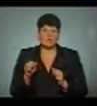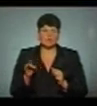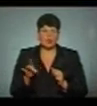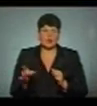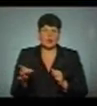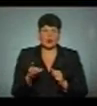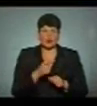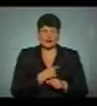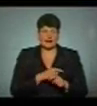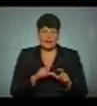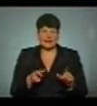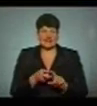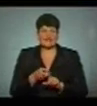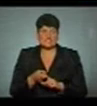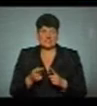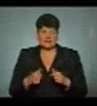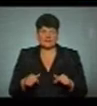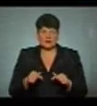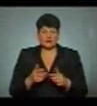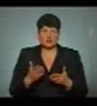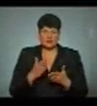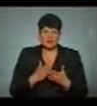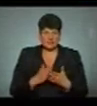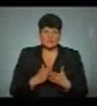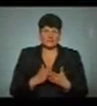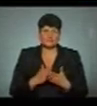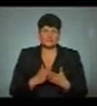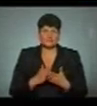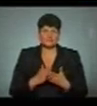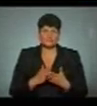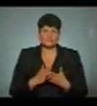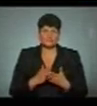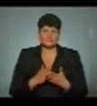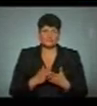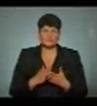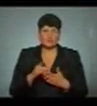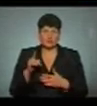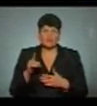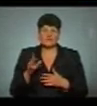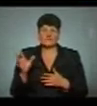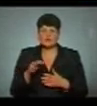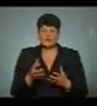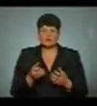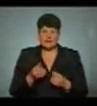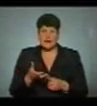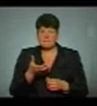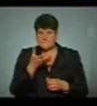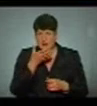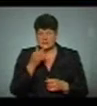районна лікарня, інфекційне відділення, якщо є в таких районних лікарнях, номерні лікарні, всі отримують відповідно маски